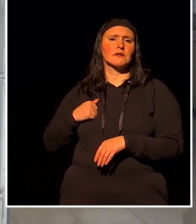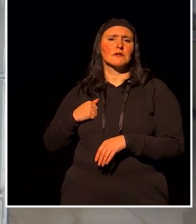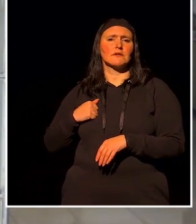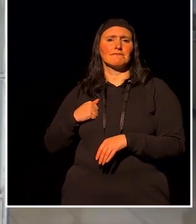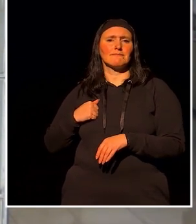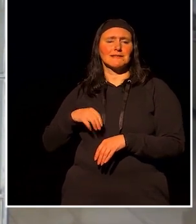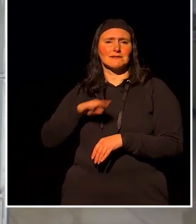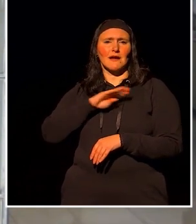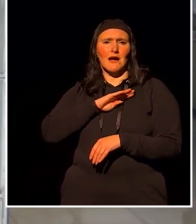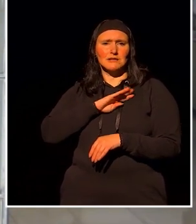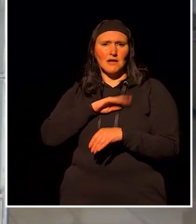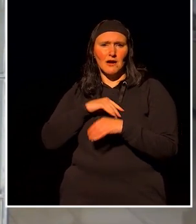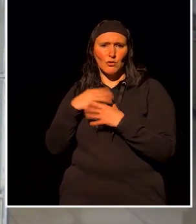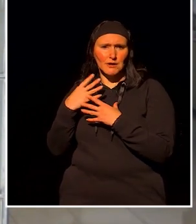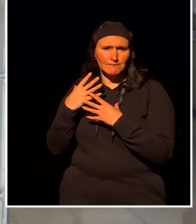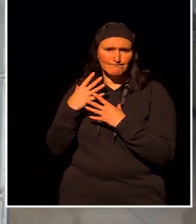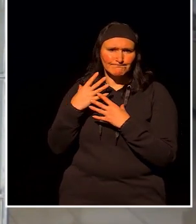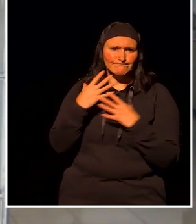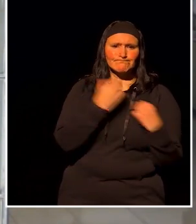dort grausam ermordeten Soldaten